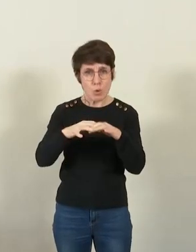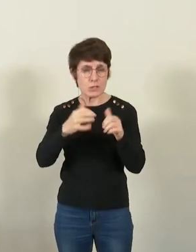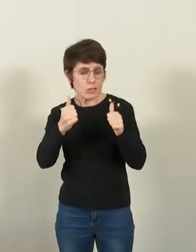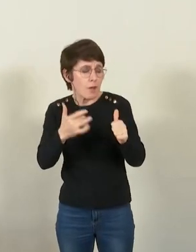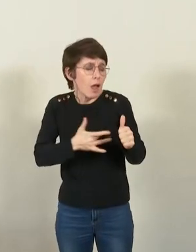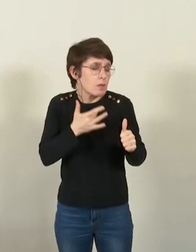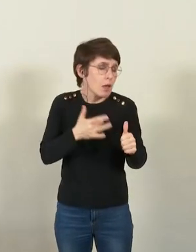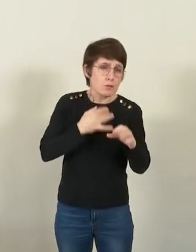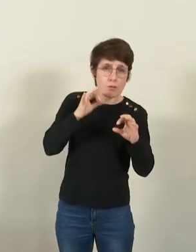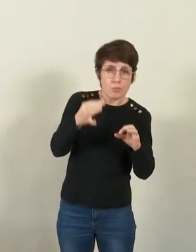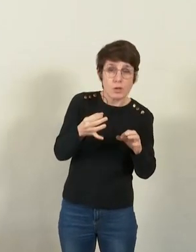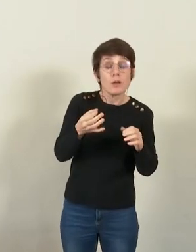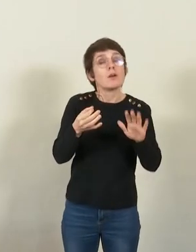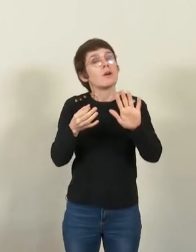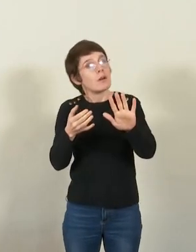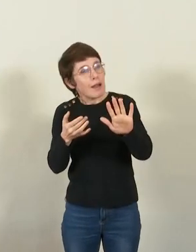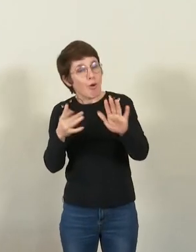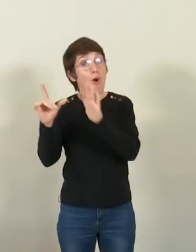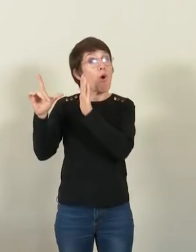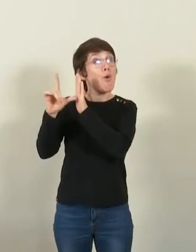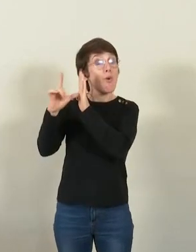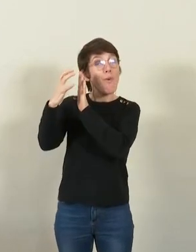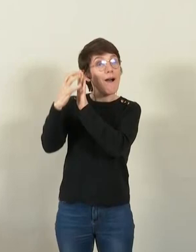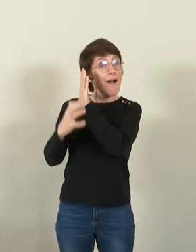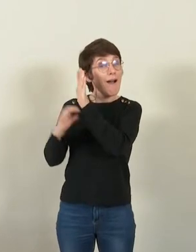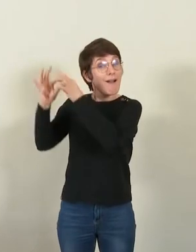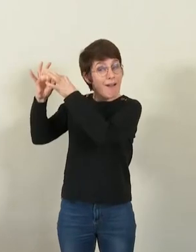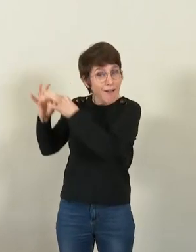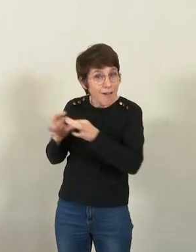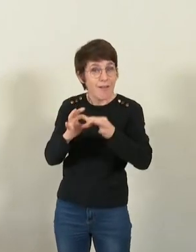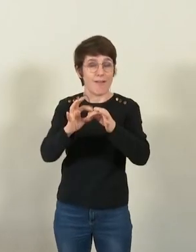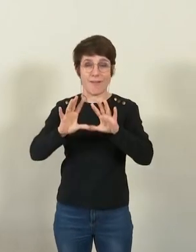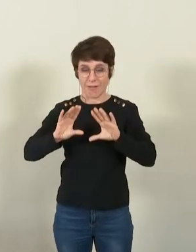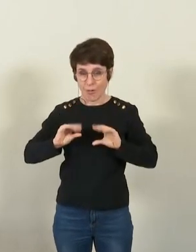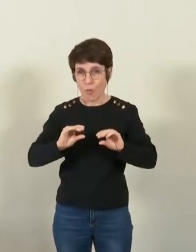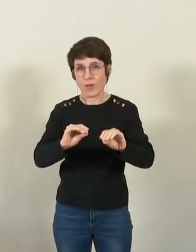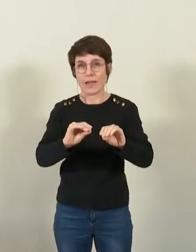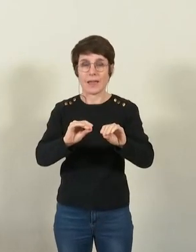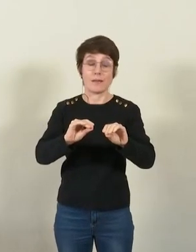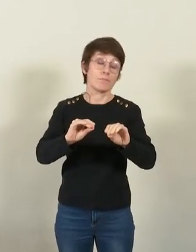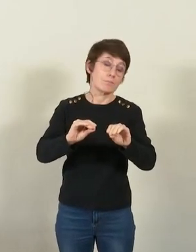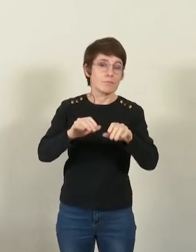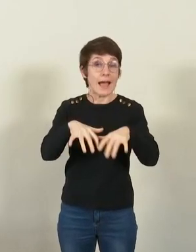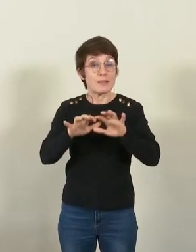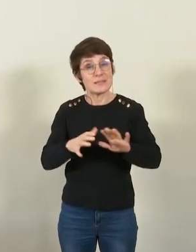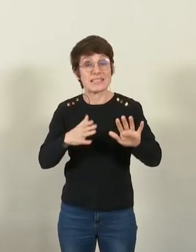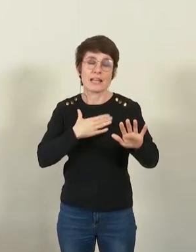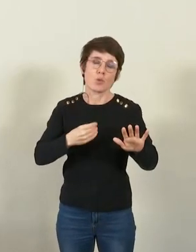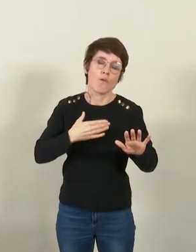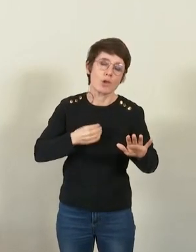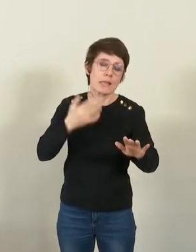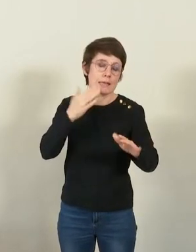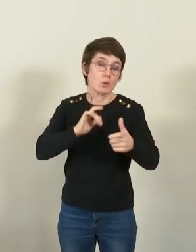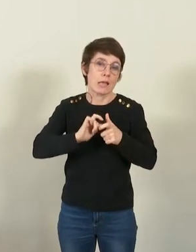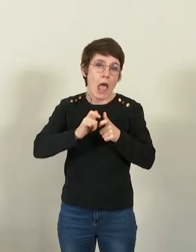si on voit dans la application de la loi et évidemment ben l'administration à la française ça va être encore une usine à